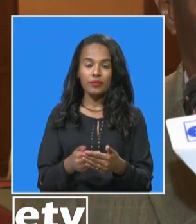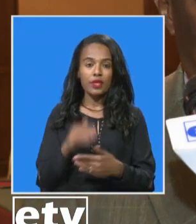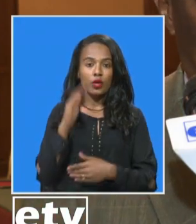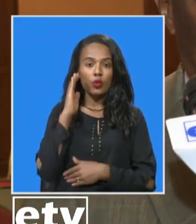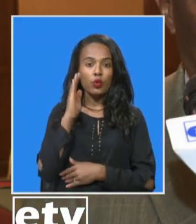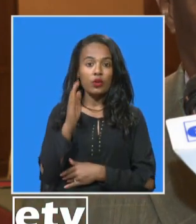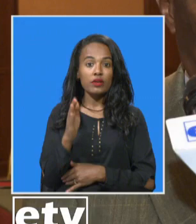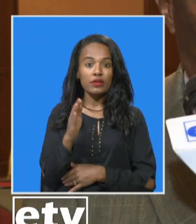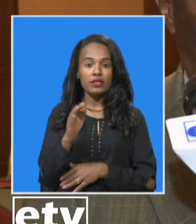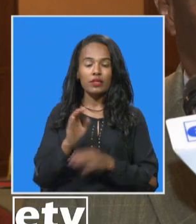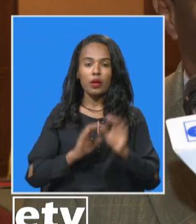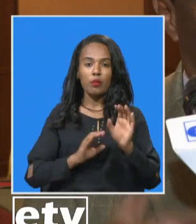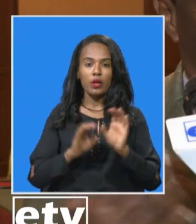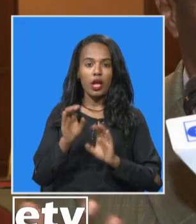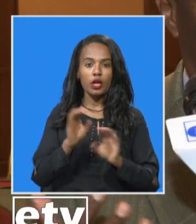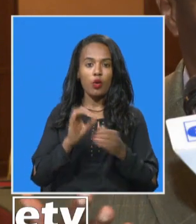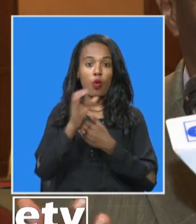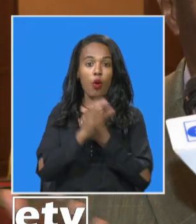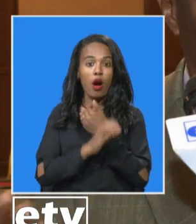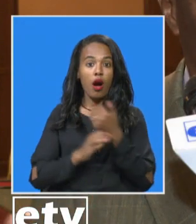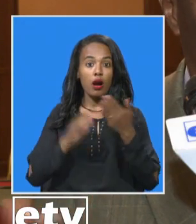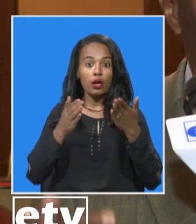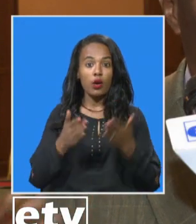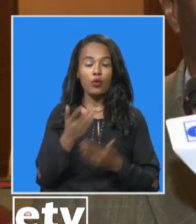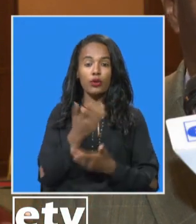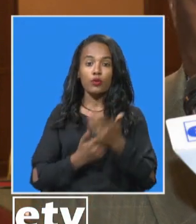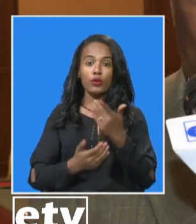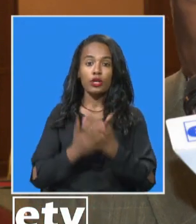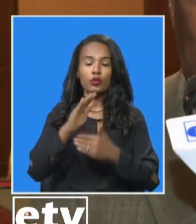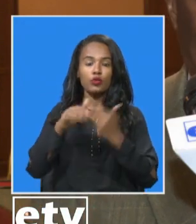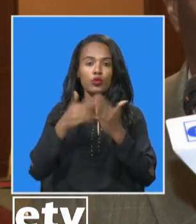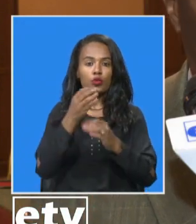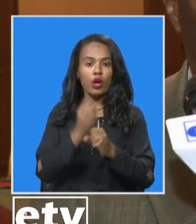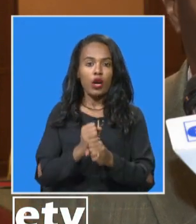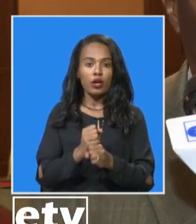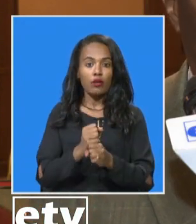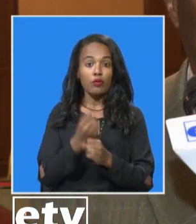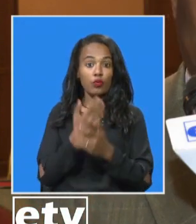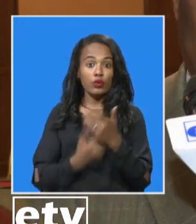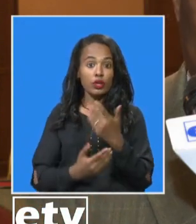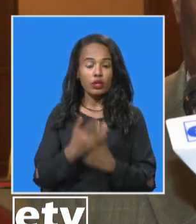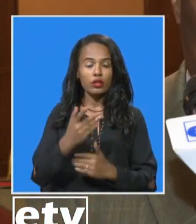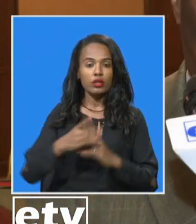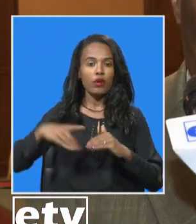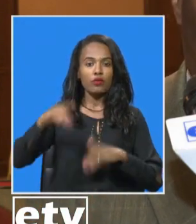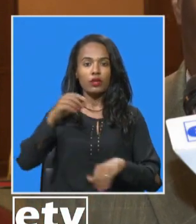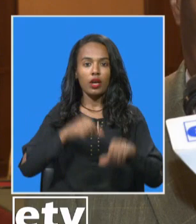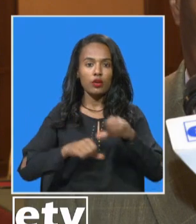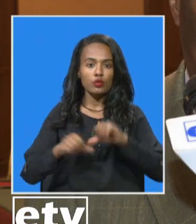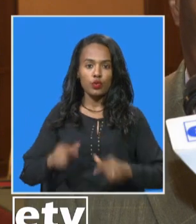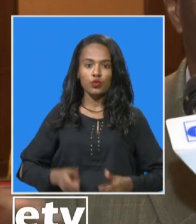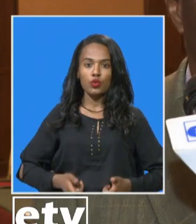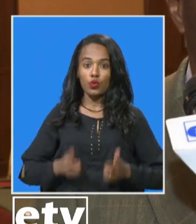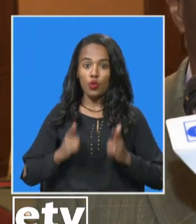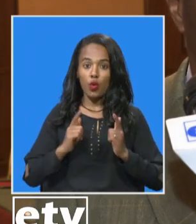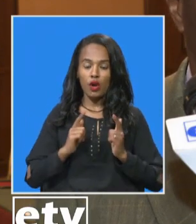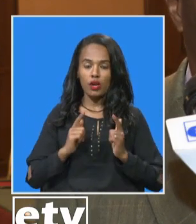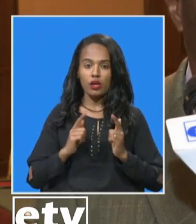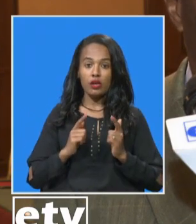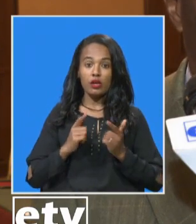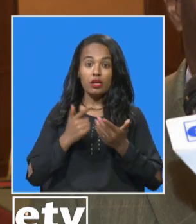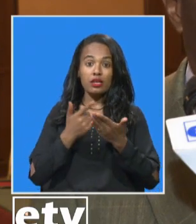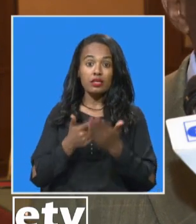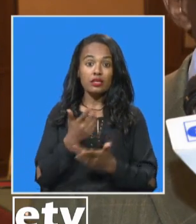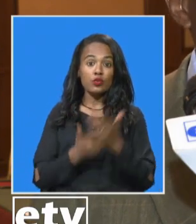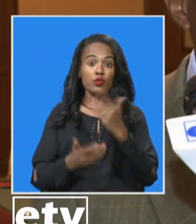ወደፊት ለምናደርገው አገራዊ ውይይት፣ ሁሉን አቀፍ የሆነ አገራዊ ውይይት ከፍተኛ አስተዋጽኦ ይኖረዋል።